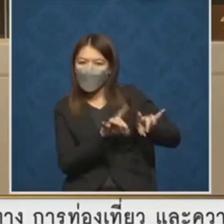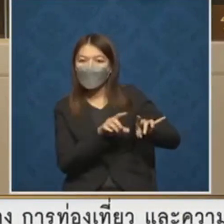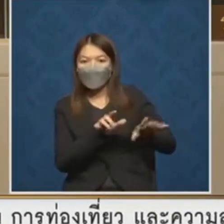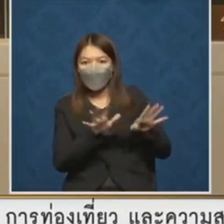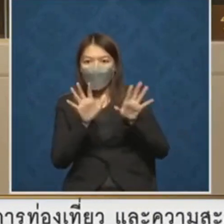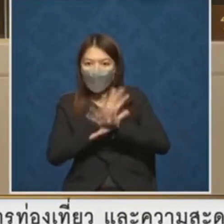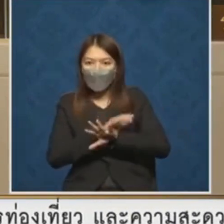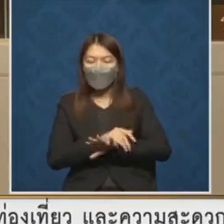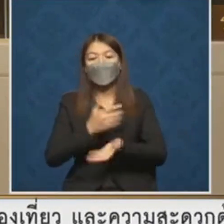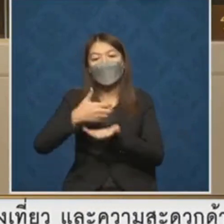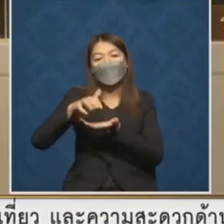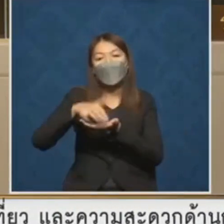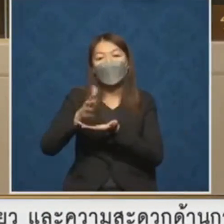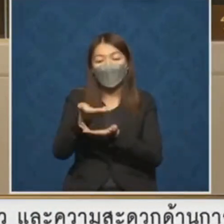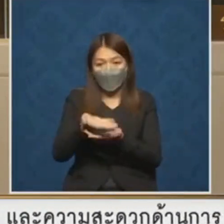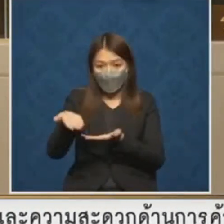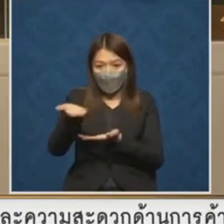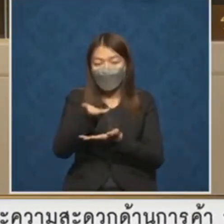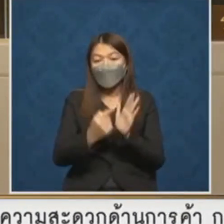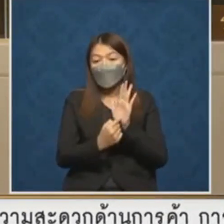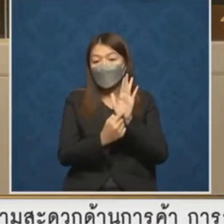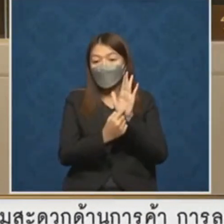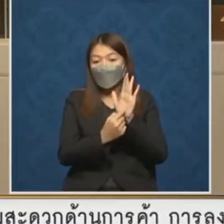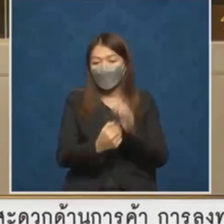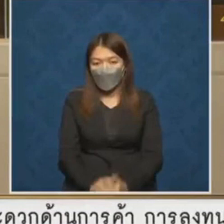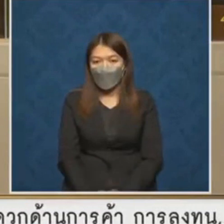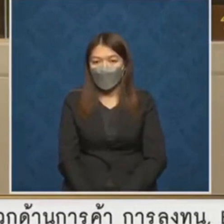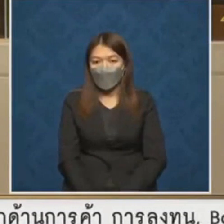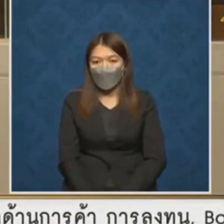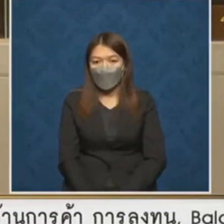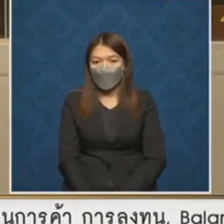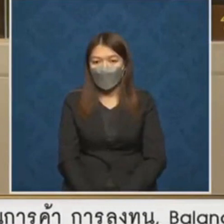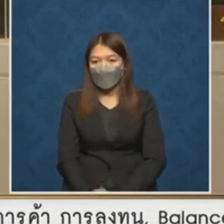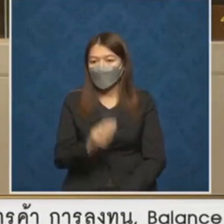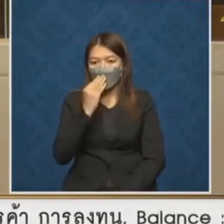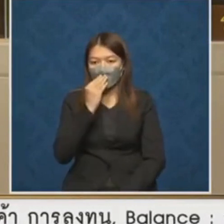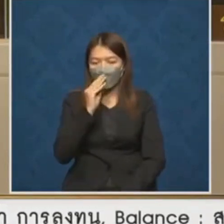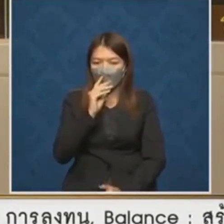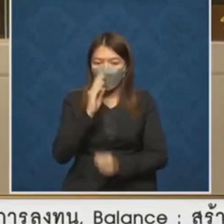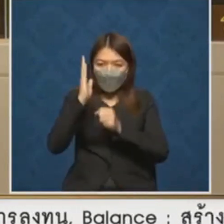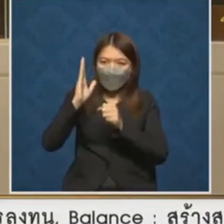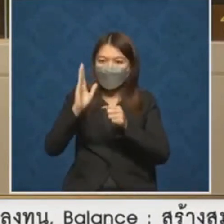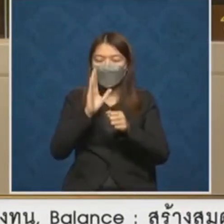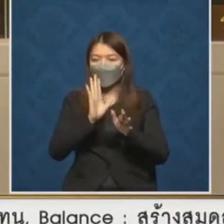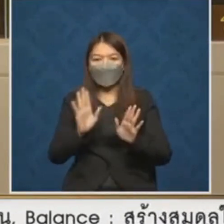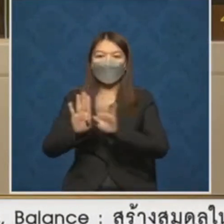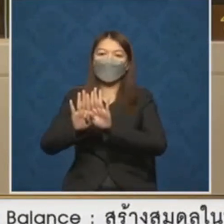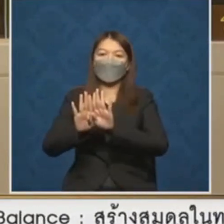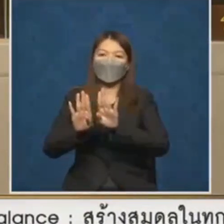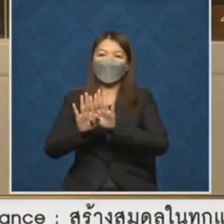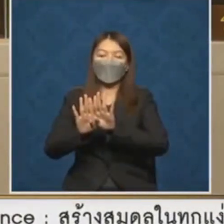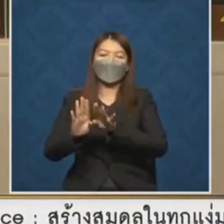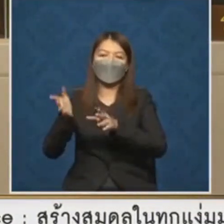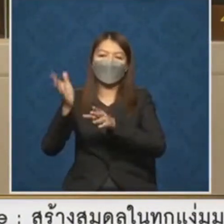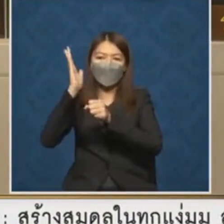เช่น รัฐบาไมใหพูด หรออะไรอย่นเป็ต้นซึ่ง ไ้การเสนอวารัพจารณา ไมไดลงมาติ รบเสนอใหนองปชุมมันไม่